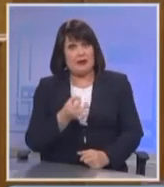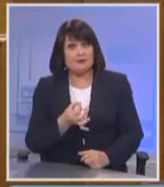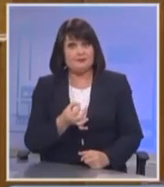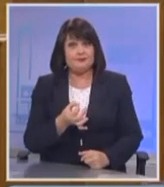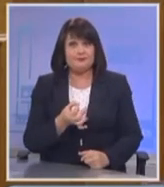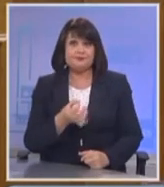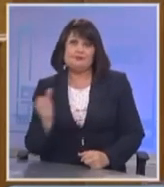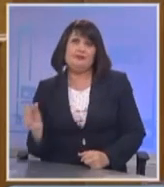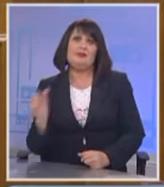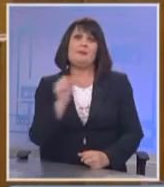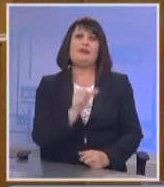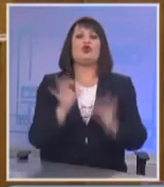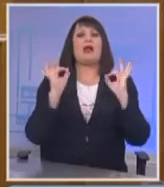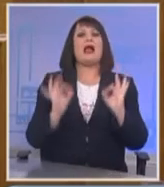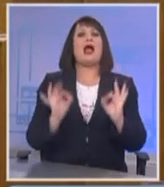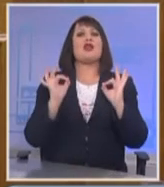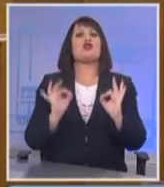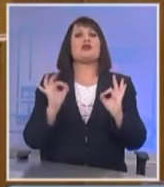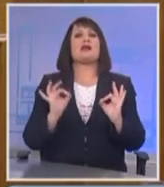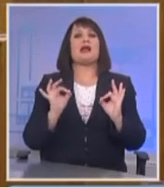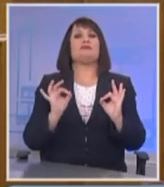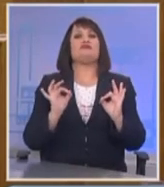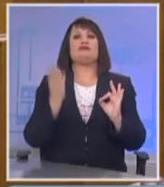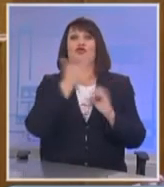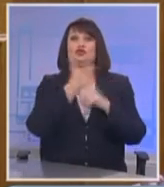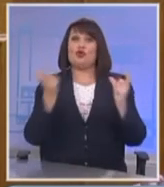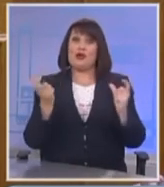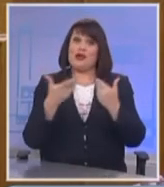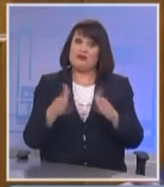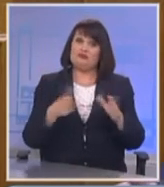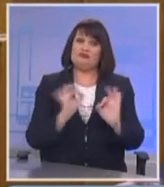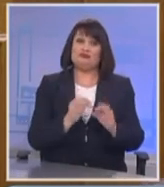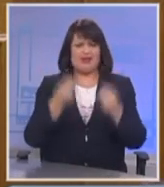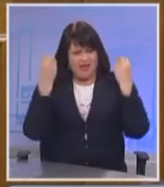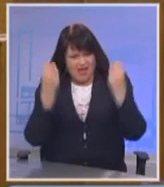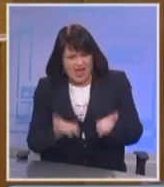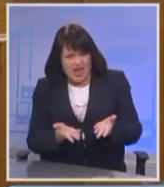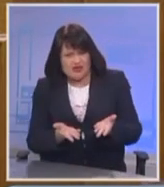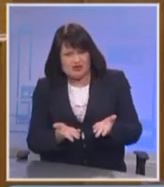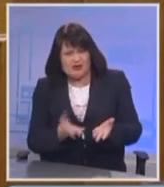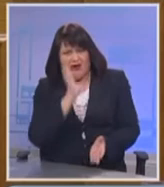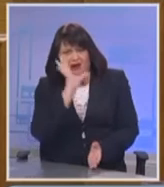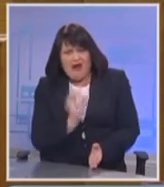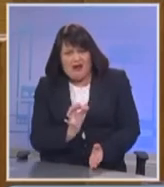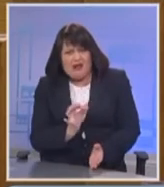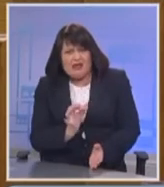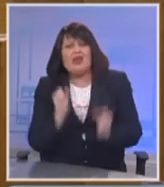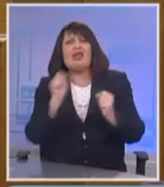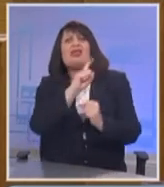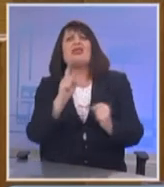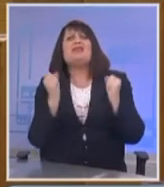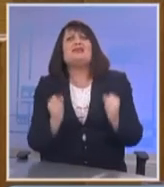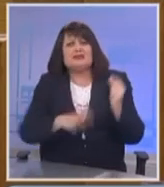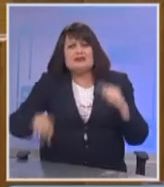την επιστροφή στην κανονικότητα στα σχολεία. Έλεος, αλήθεια, δεν ζούμε όλοι σε αυτή εδώ τη